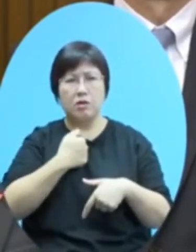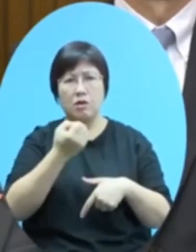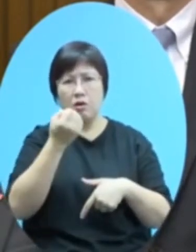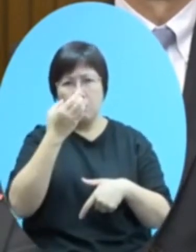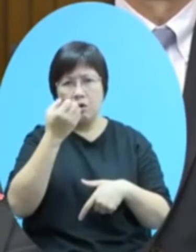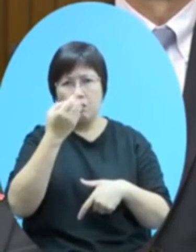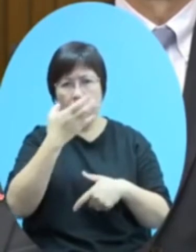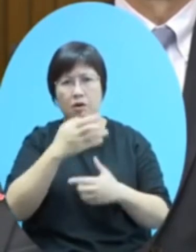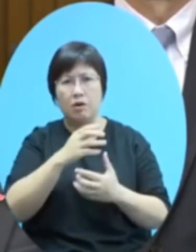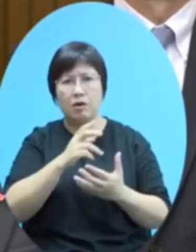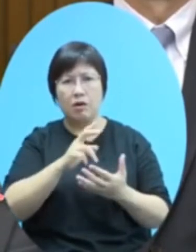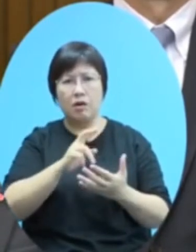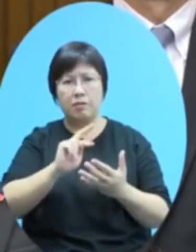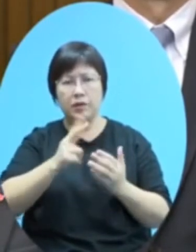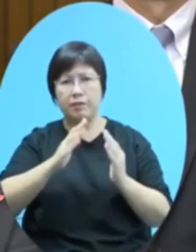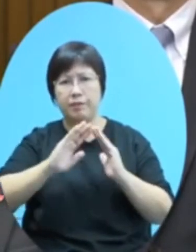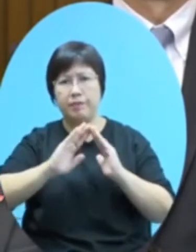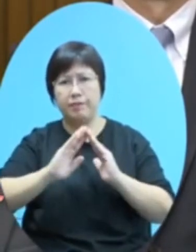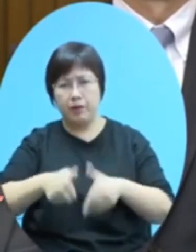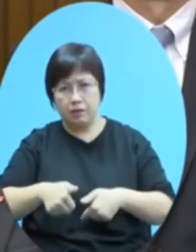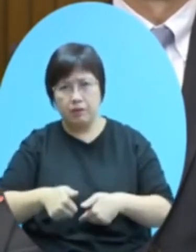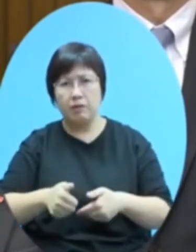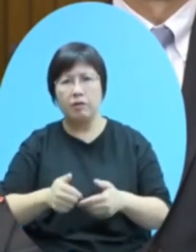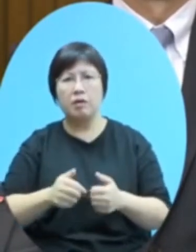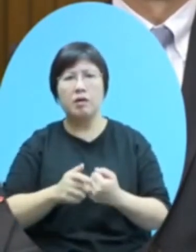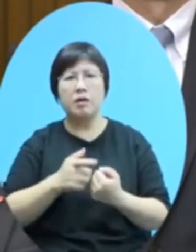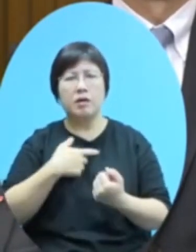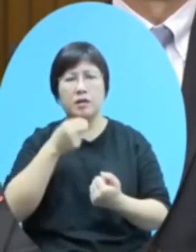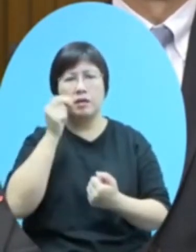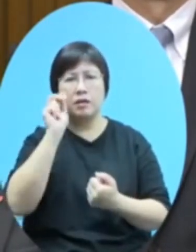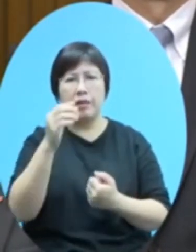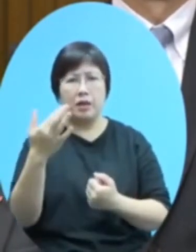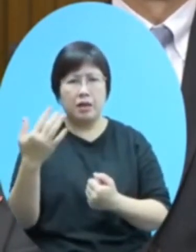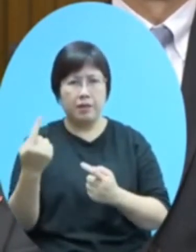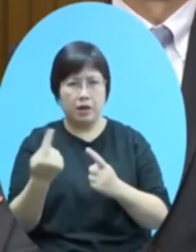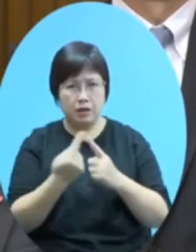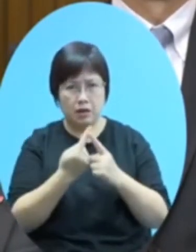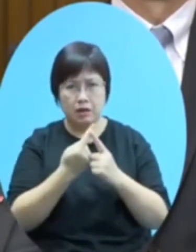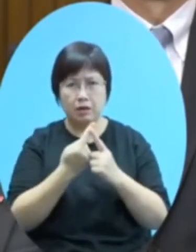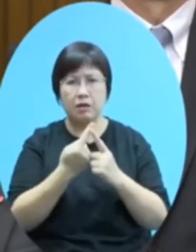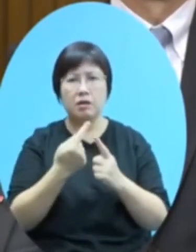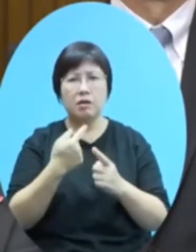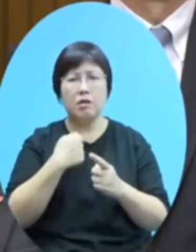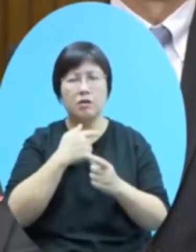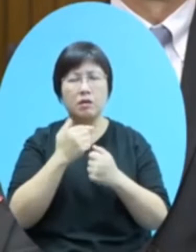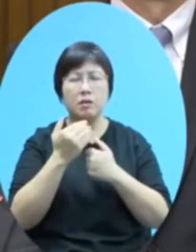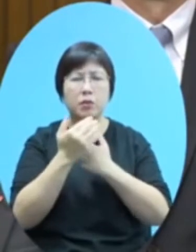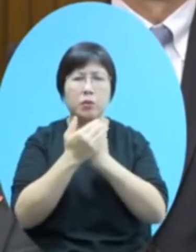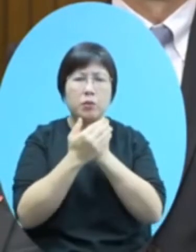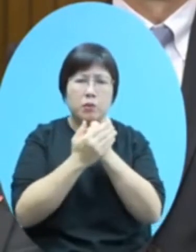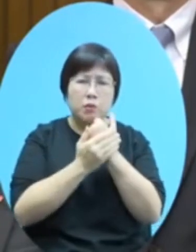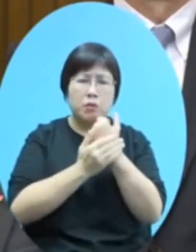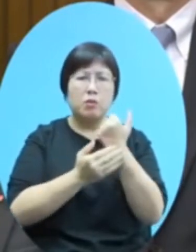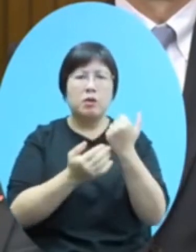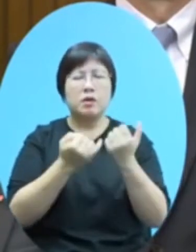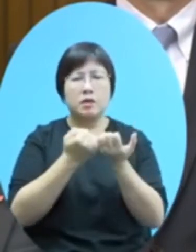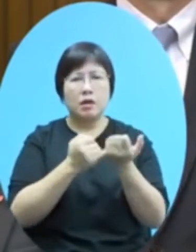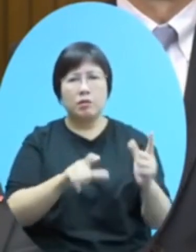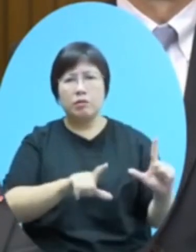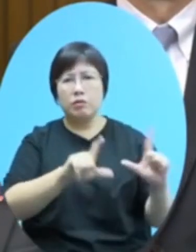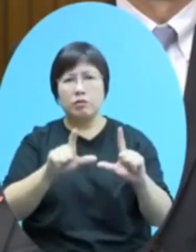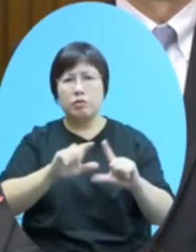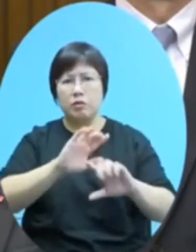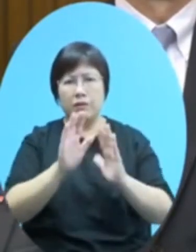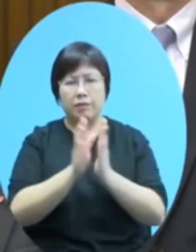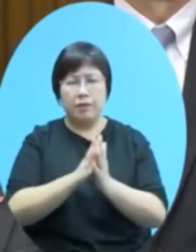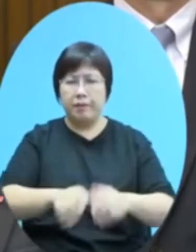港推冧，是要将700多万人我们珍惜的生活彻底